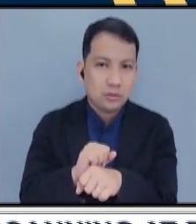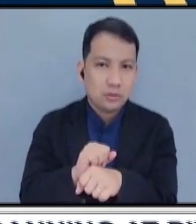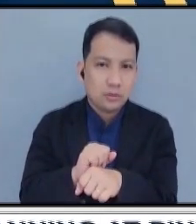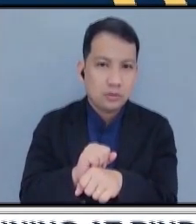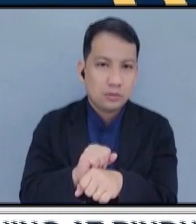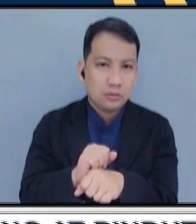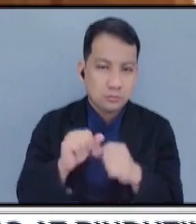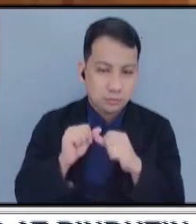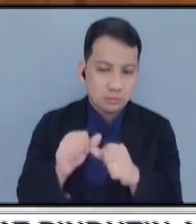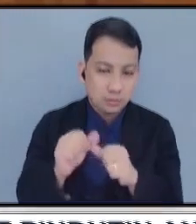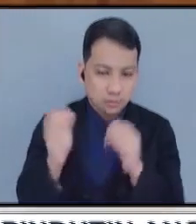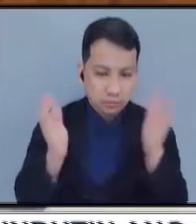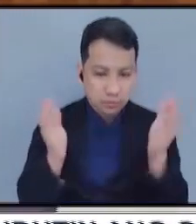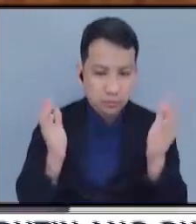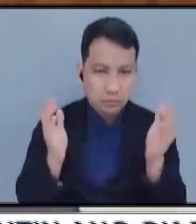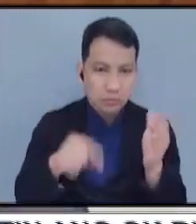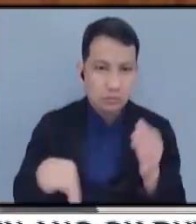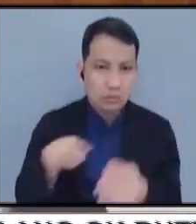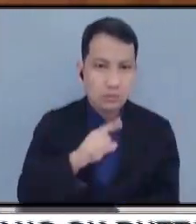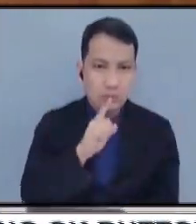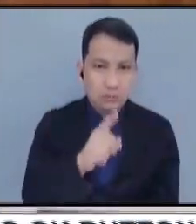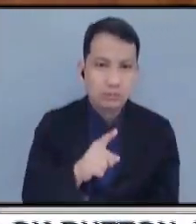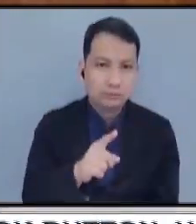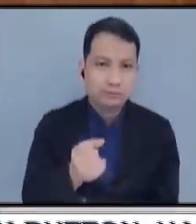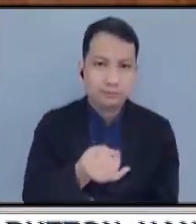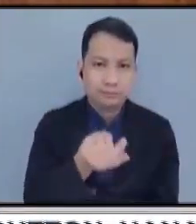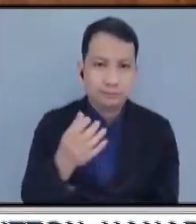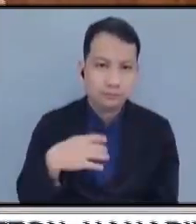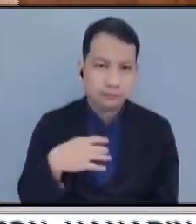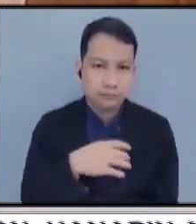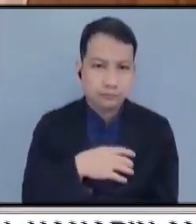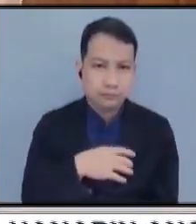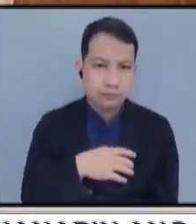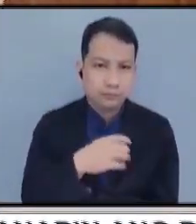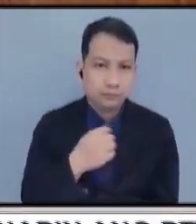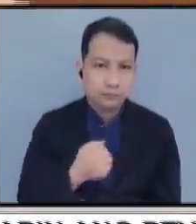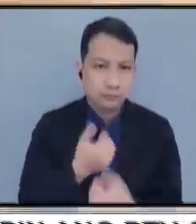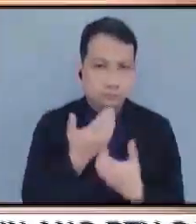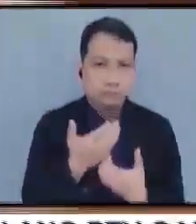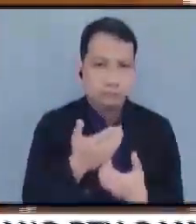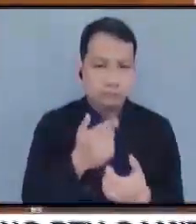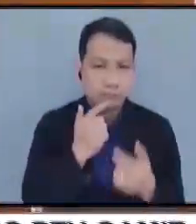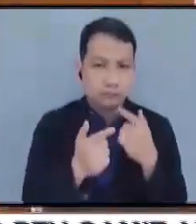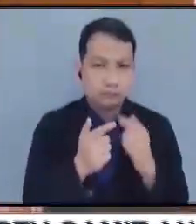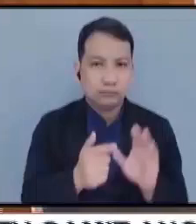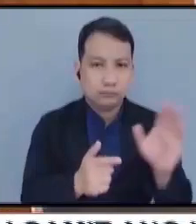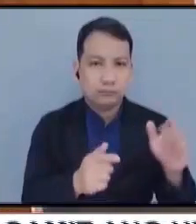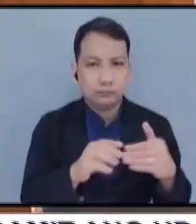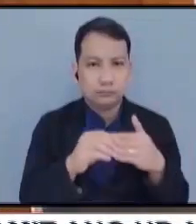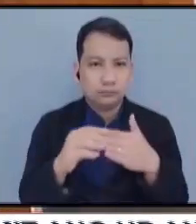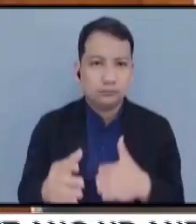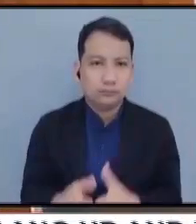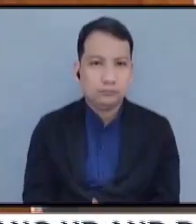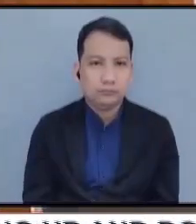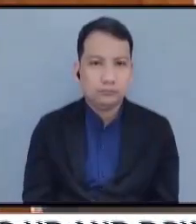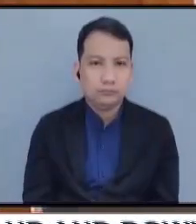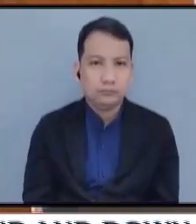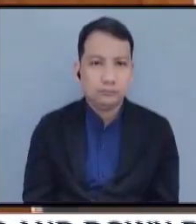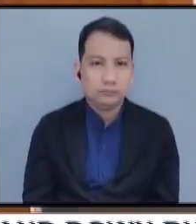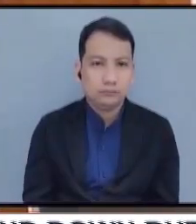ating mga kababayan. Ang ilang mambabatas nagpaabot din ng pagbati sa kanilang leader. People realize